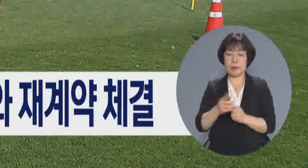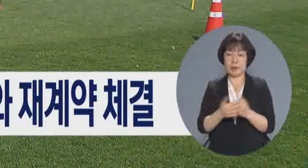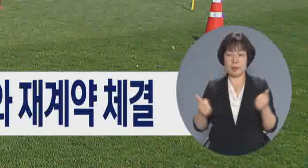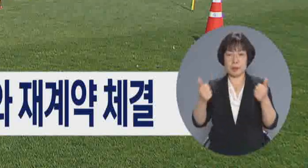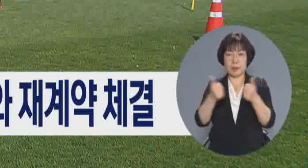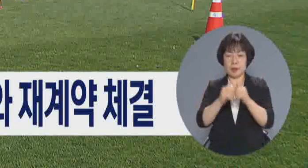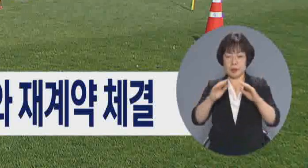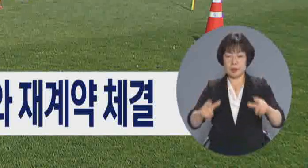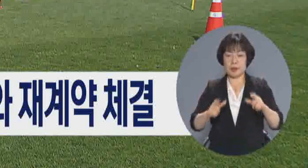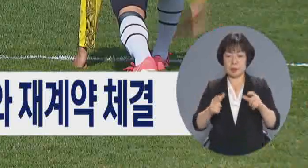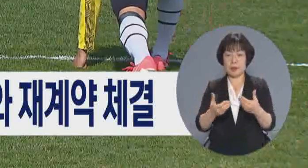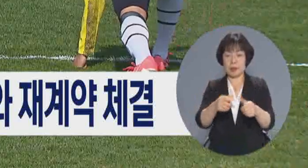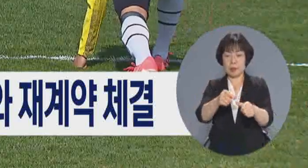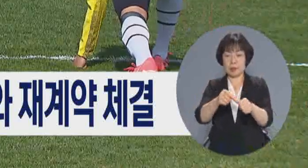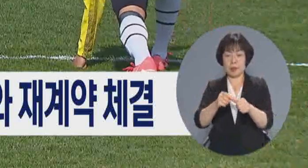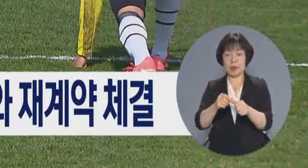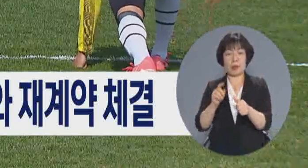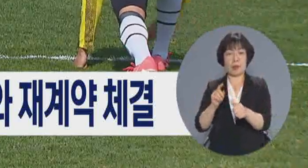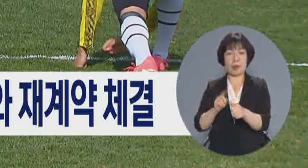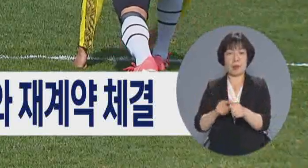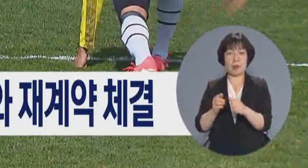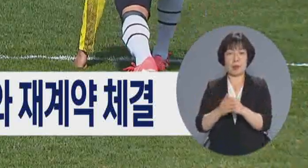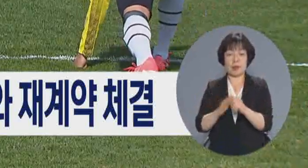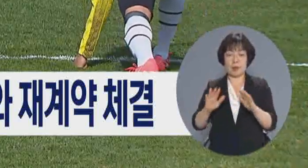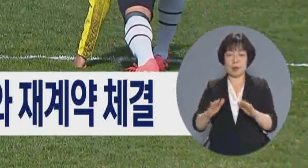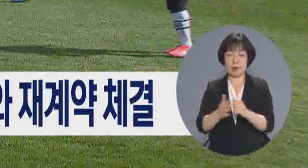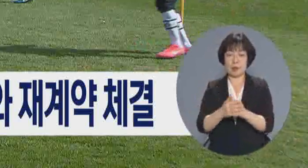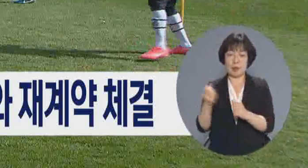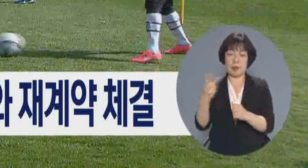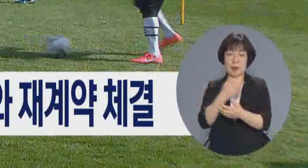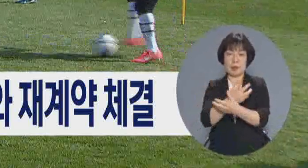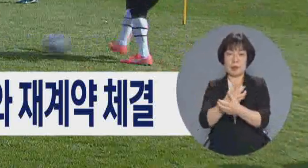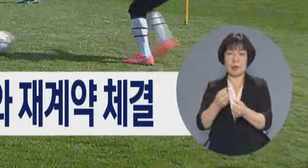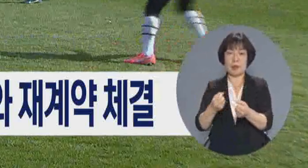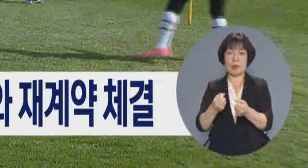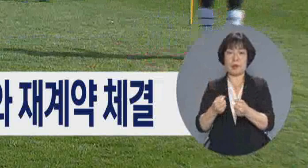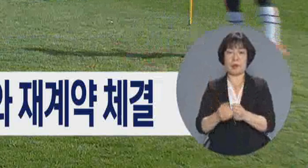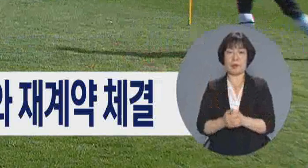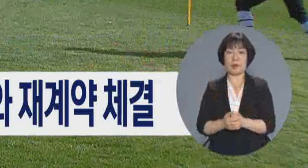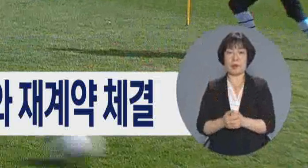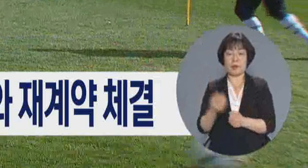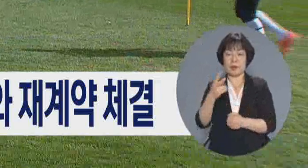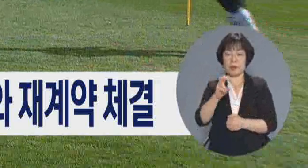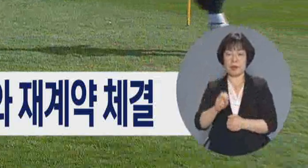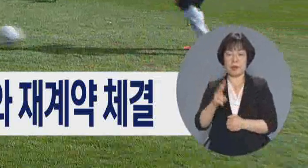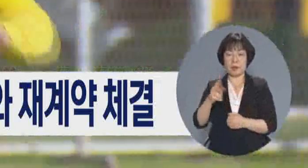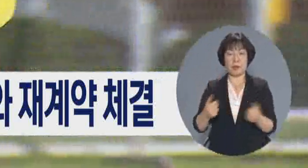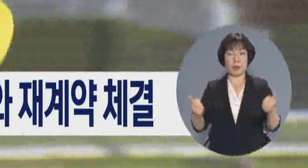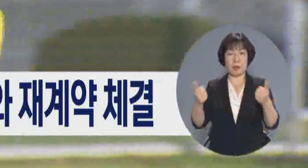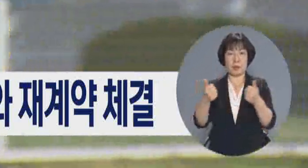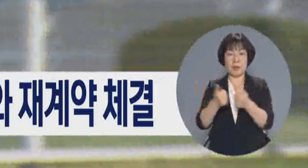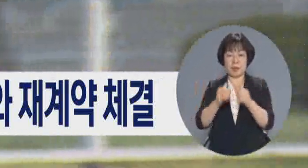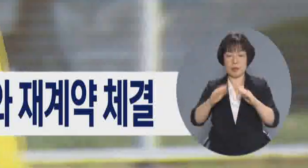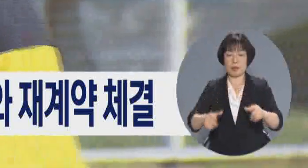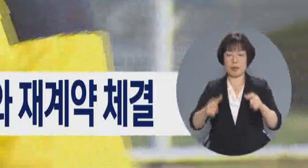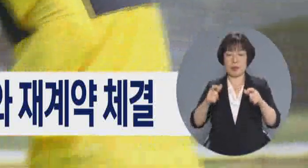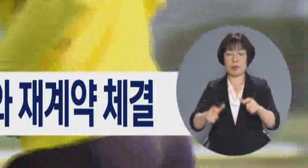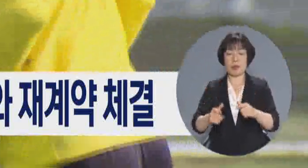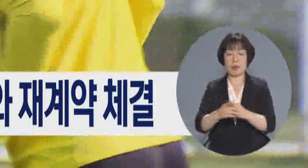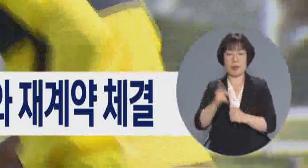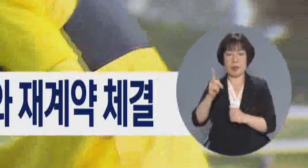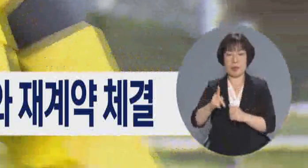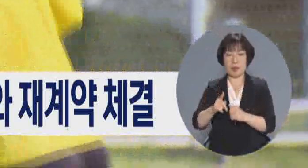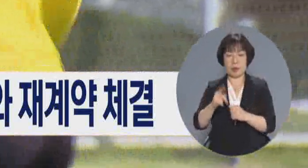전남 드래곤즈에 영입된 발로텔리가 이번에 재계약을 체결함으로써 2022시즌에 전남의 K리그